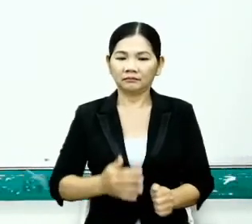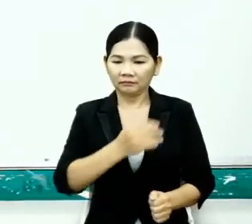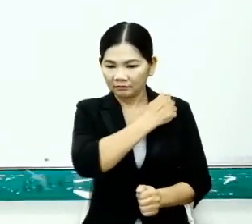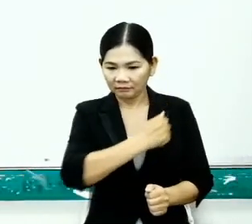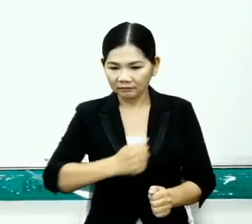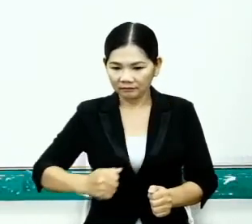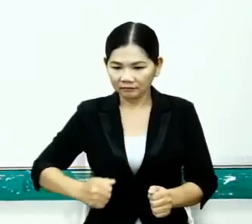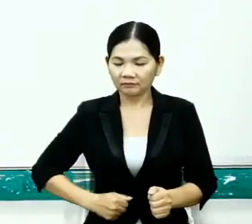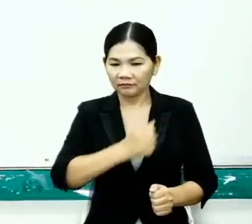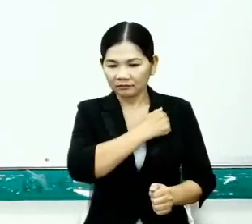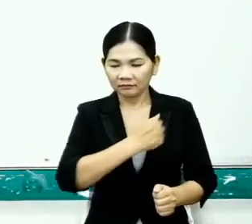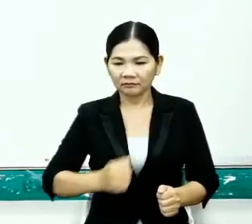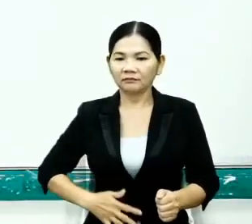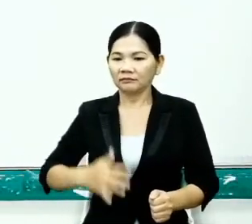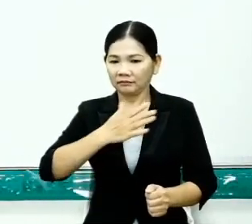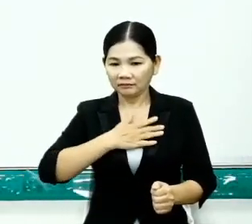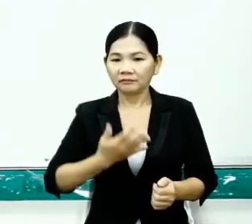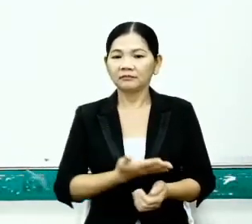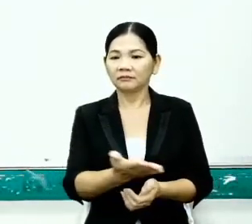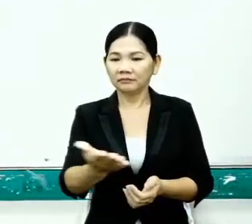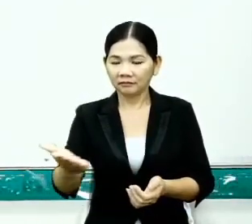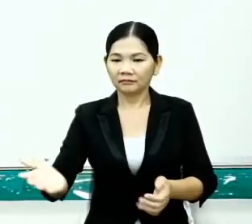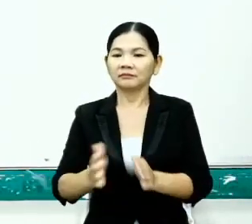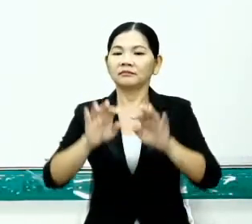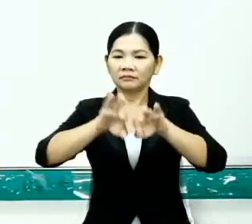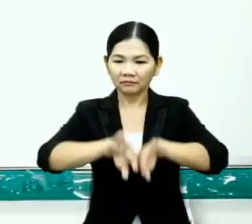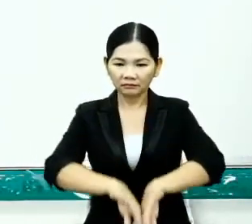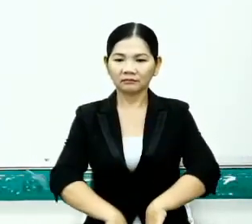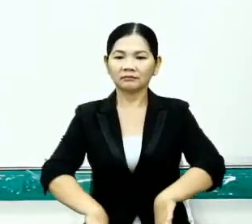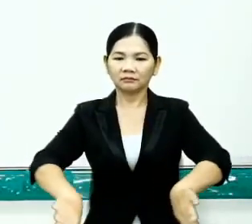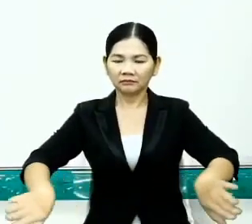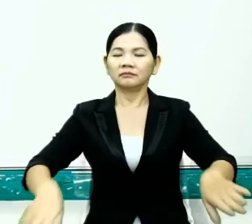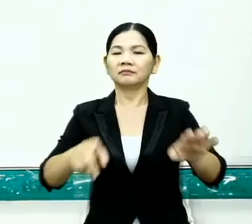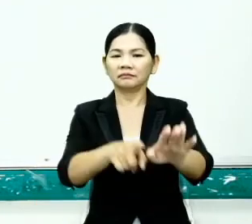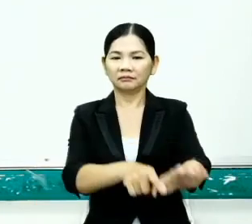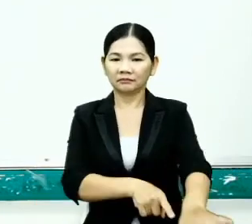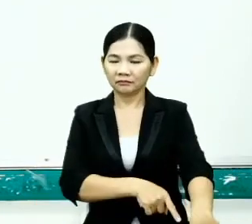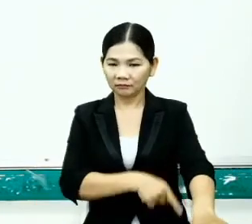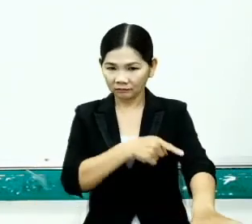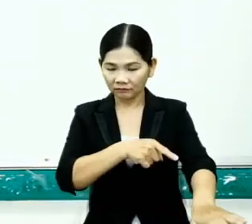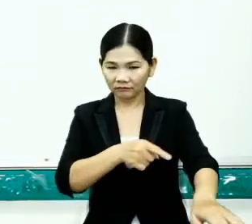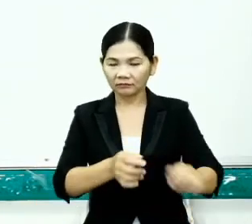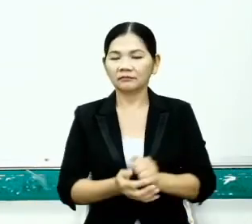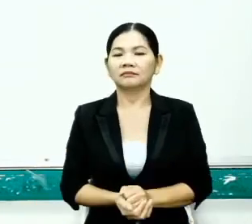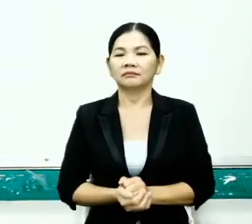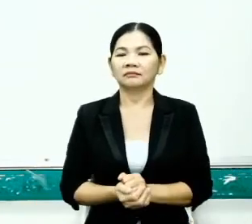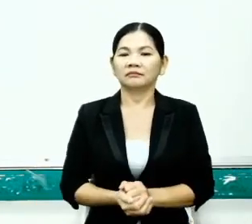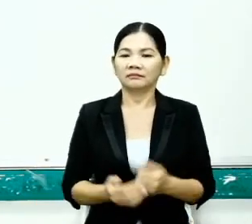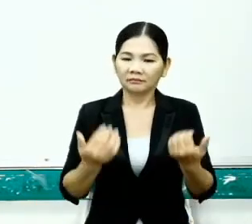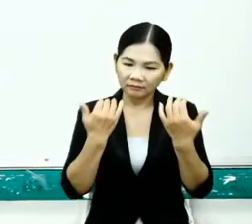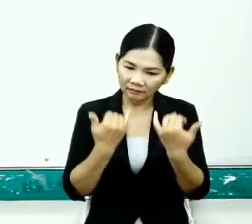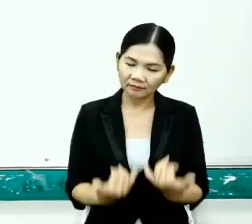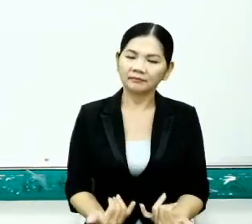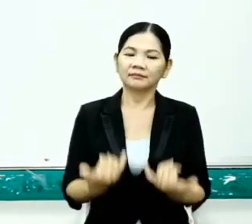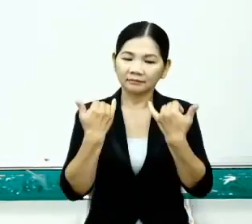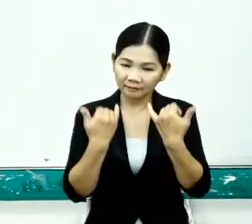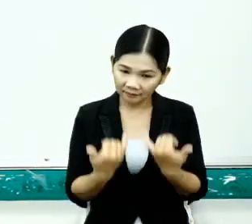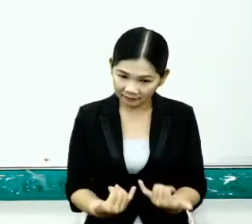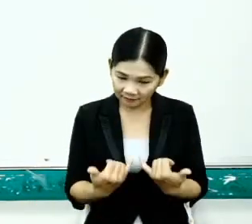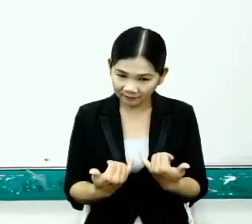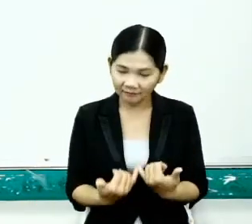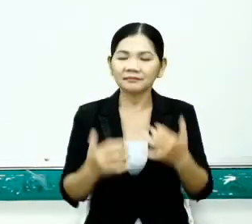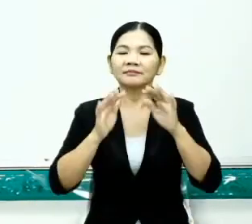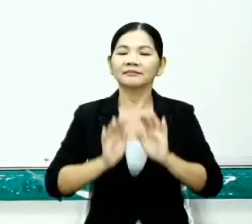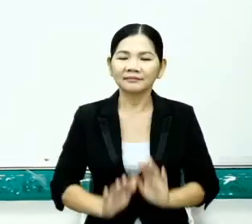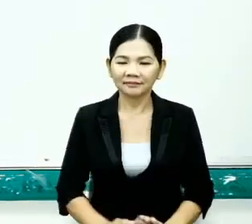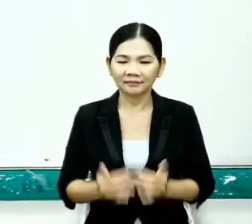កតាបកតាបខ្ញុំអើយខ្ញុំបែកញាំងយូឥឡូវបាន